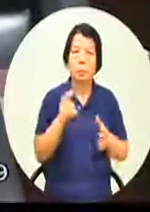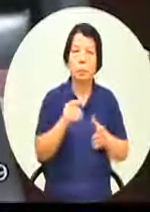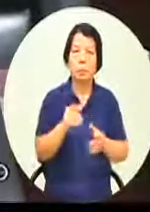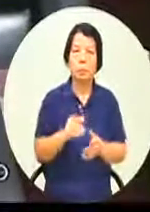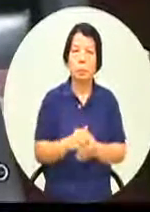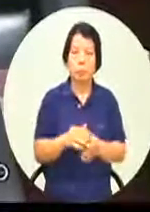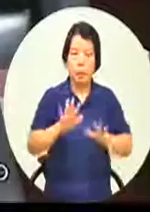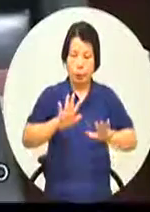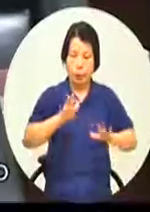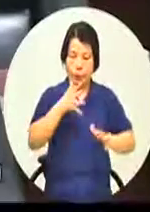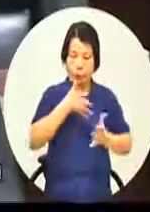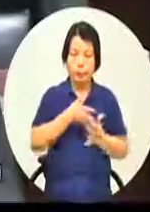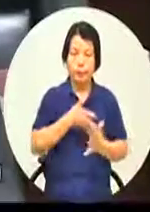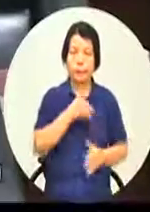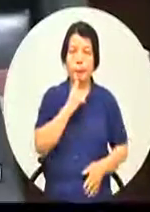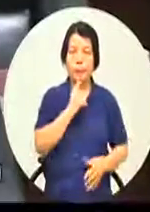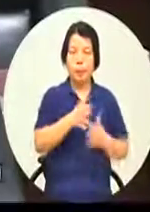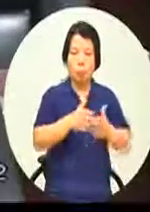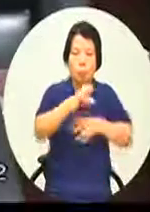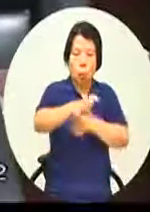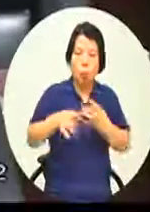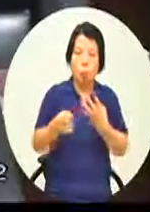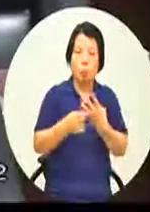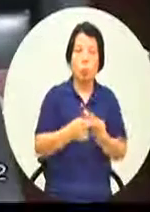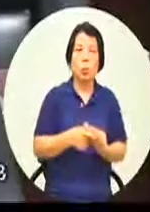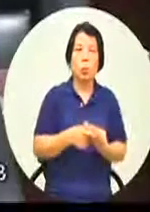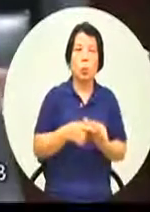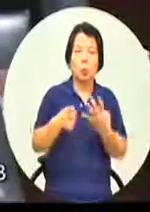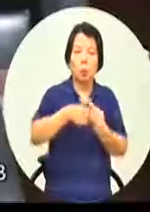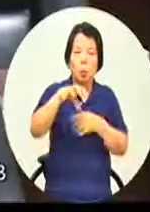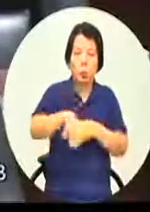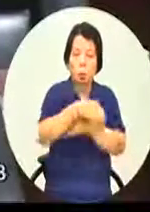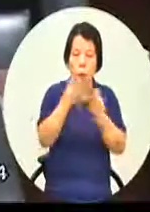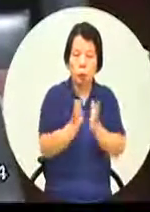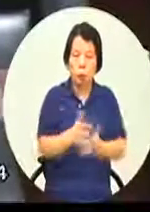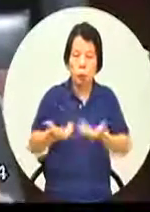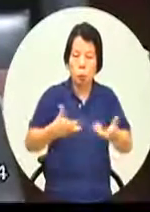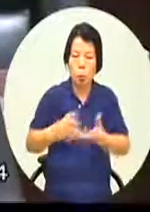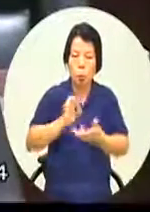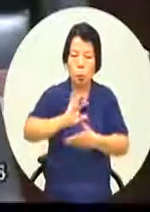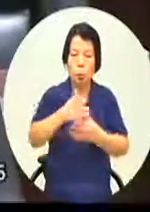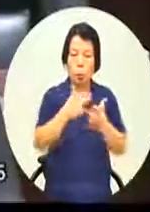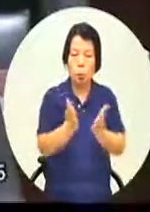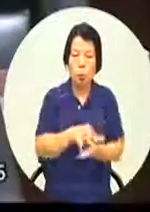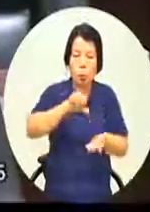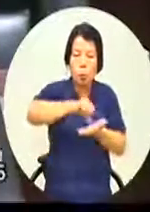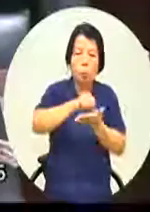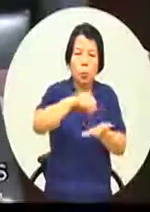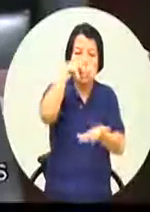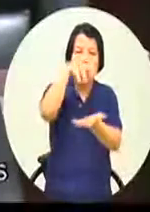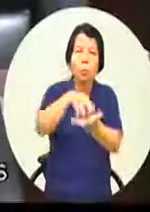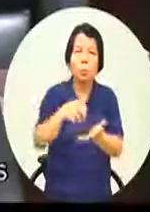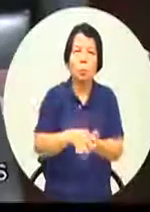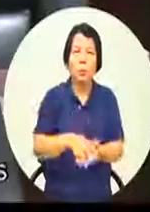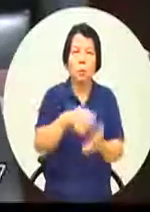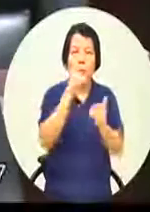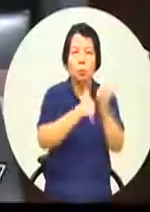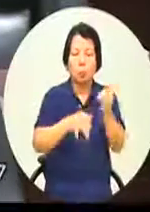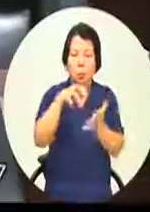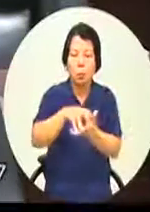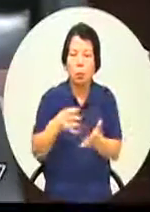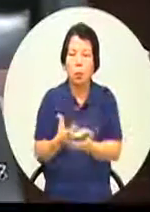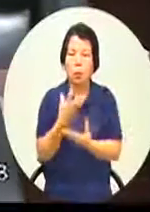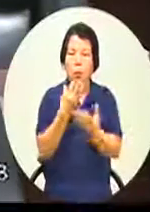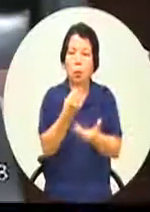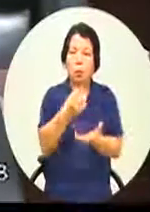在讲？其实我看我们农业局很多业务报告里面有提到，我们一直在讲所谓的产销履历哦，我们一直在讲说要无毒的